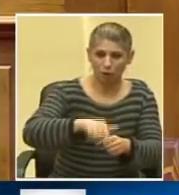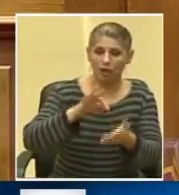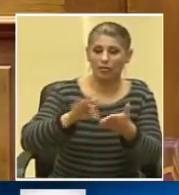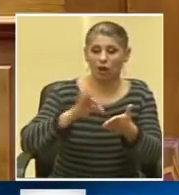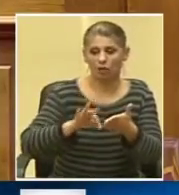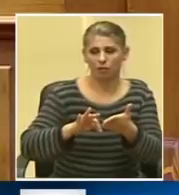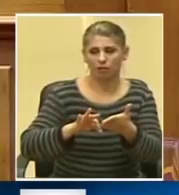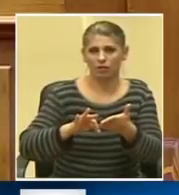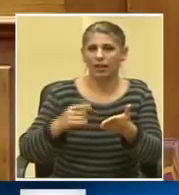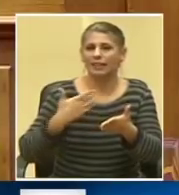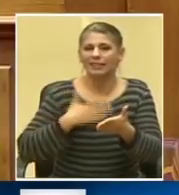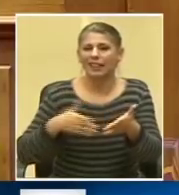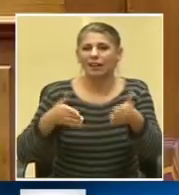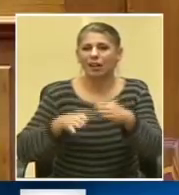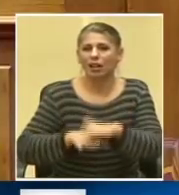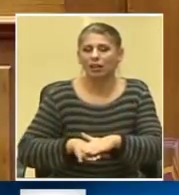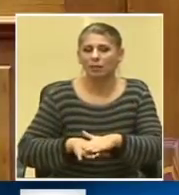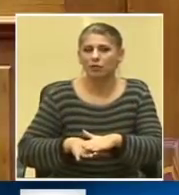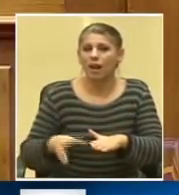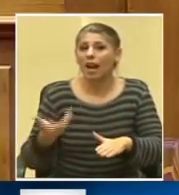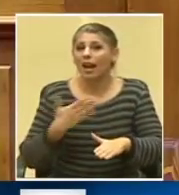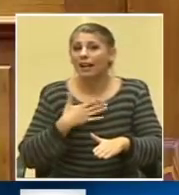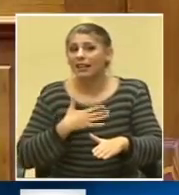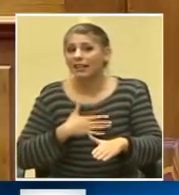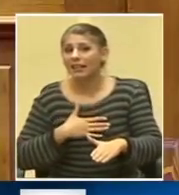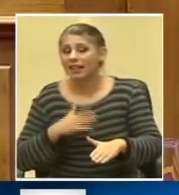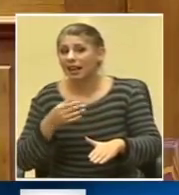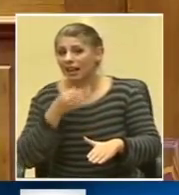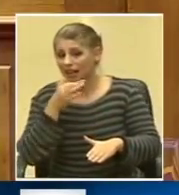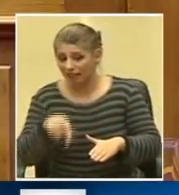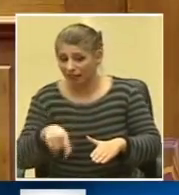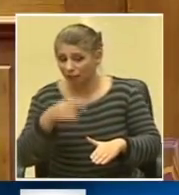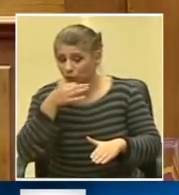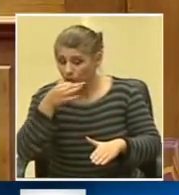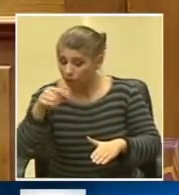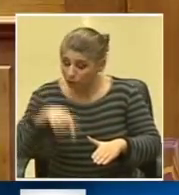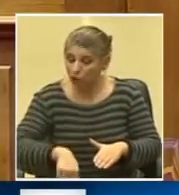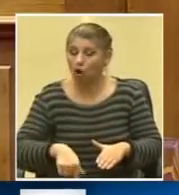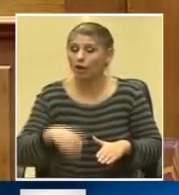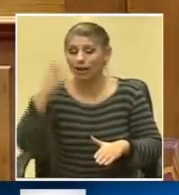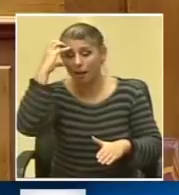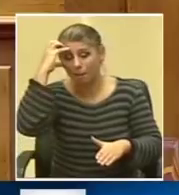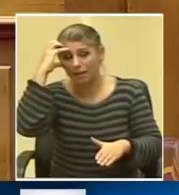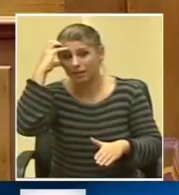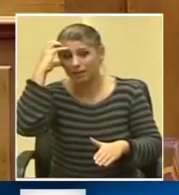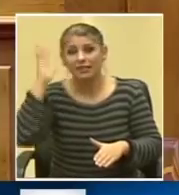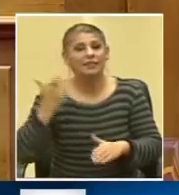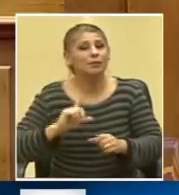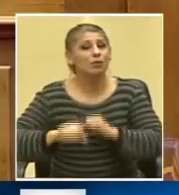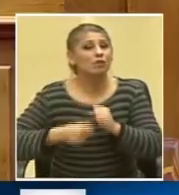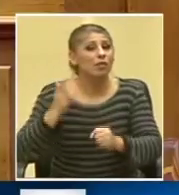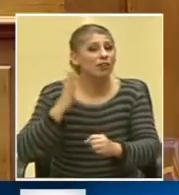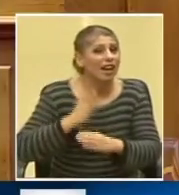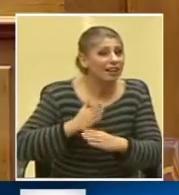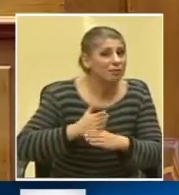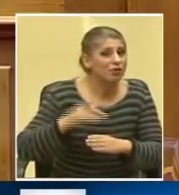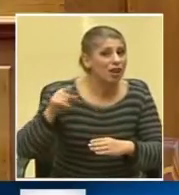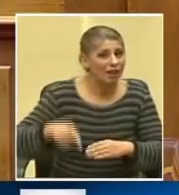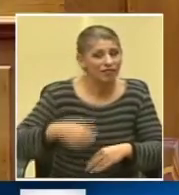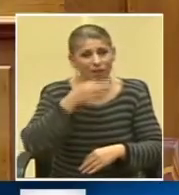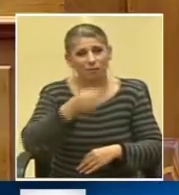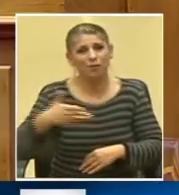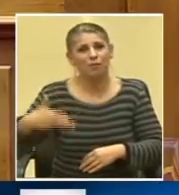είναι, νομίζω, αν ήθελα κάτι να μείνει από την ομιλία μου, είναι αυτό που θα πω τώρα. Τι προσπαθούν να κρύψουν? όσα είπε ο κύριος